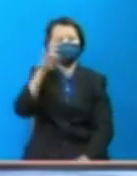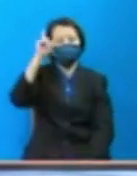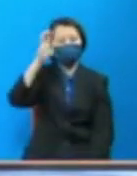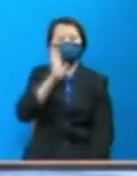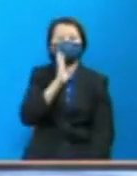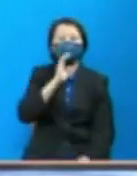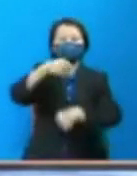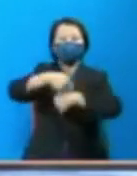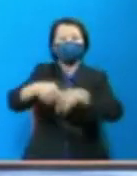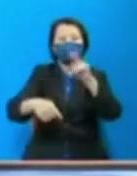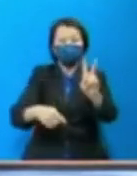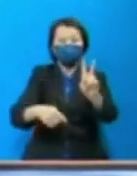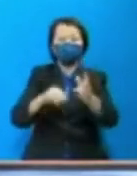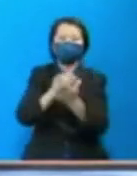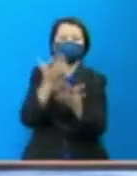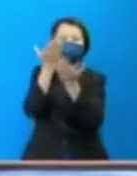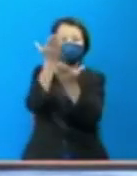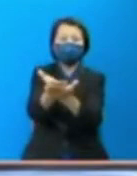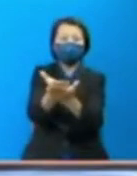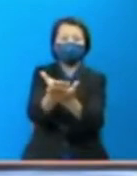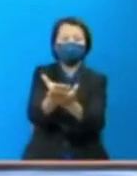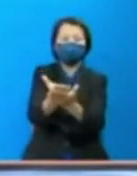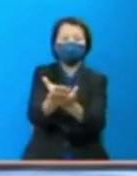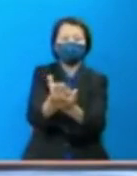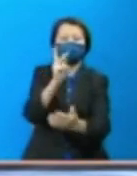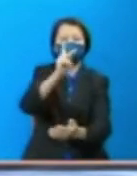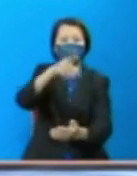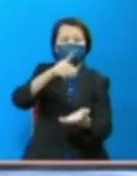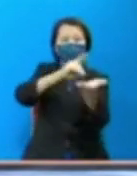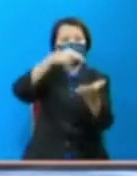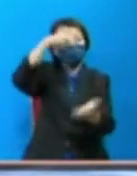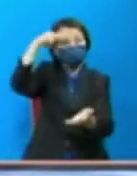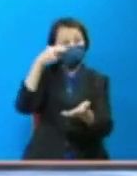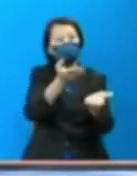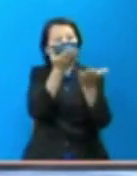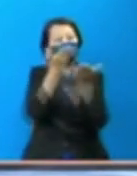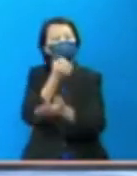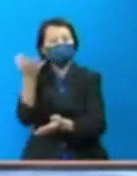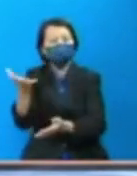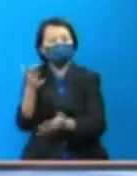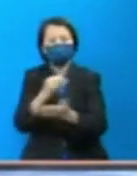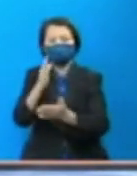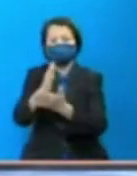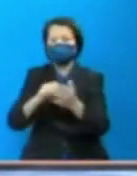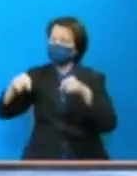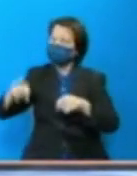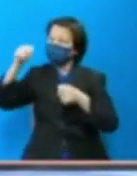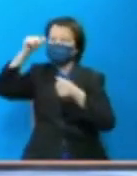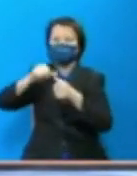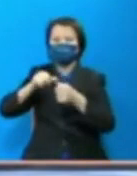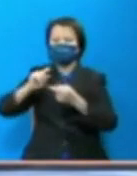Spike 02.00 itu cadangan ketua pengarah sepatutnya saya ingat lagi boboan sebelah sininya